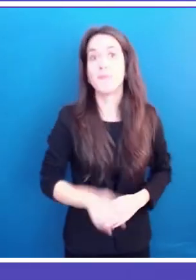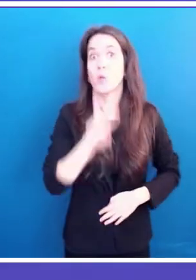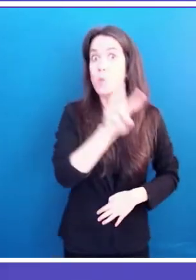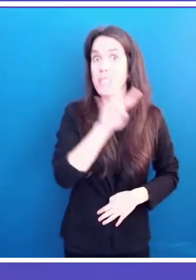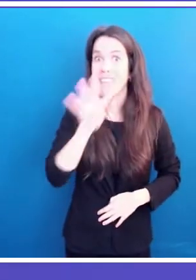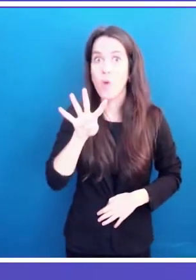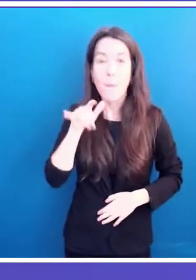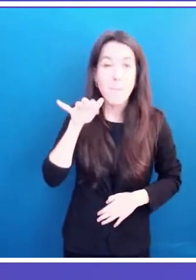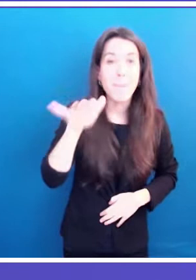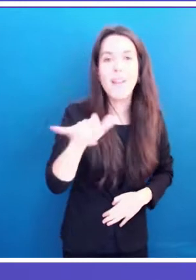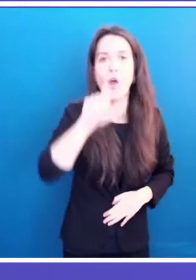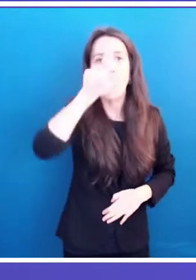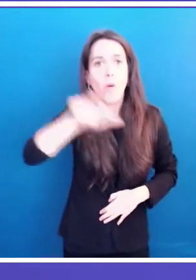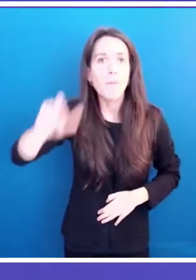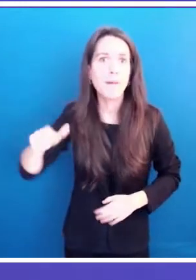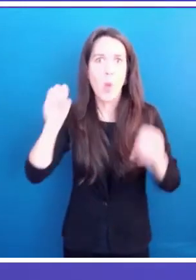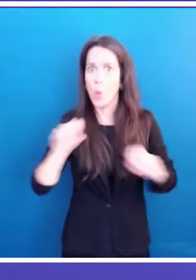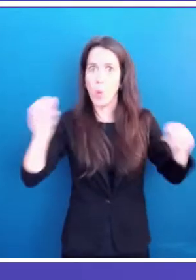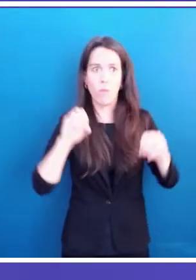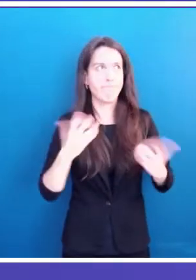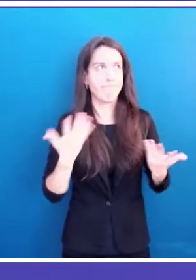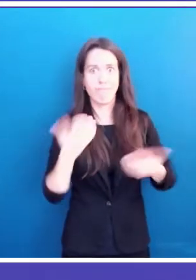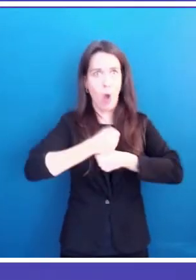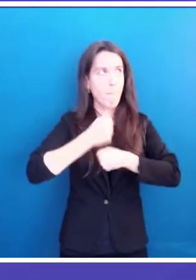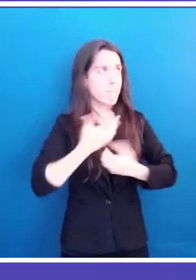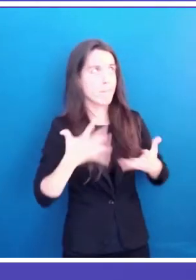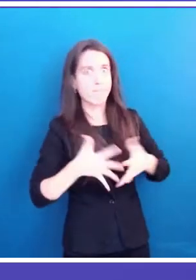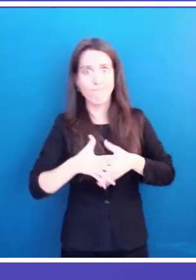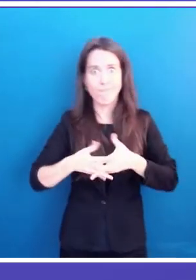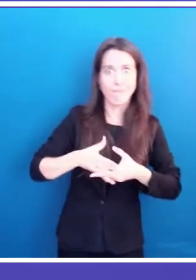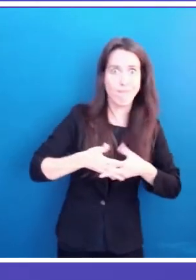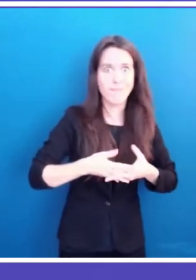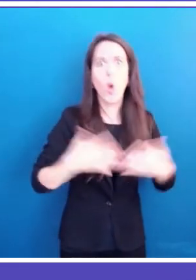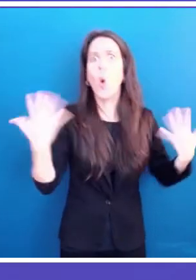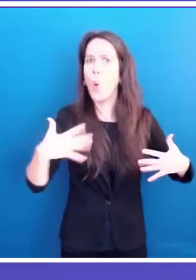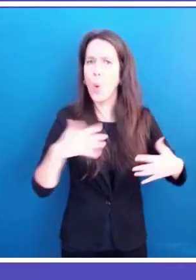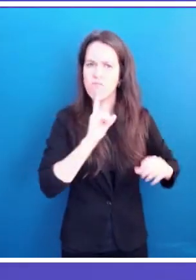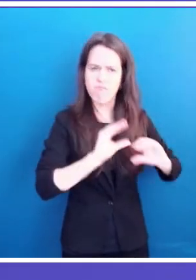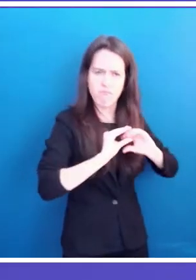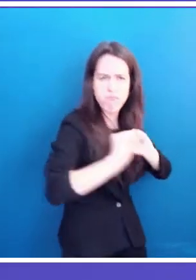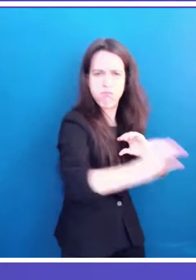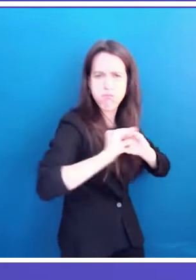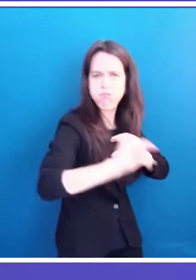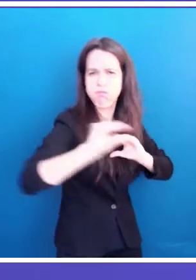لرعاية المسنين و24 مليون للأشخاص العاطلين عن العمل.